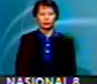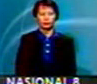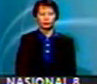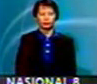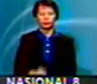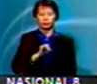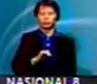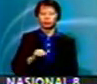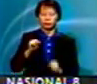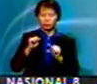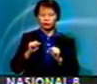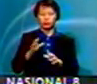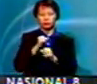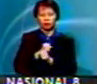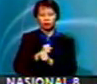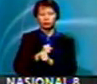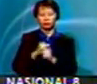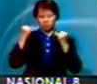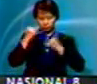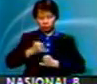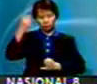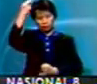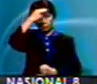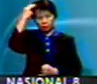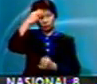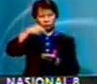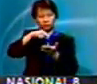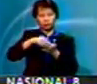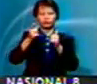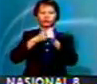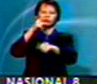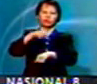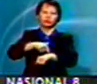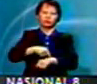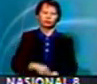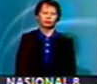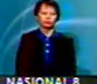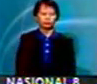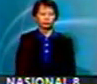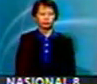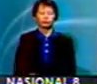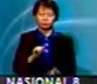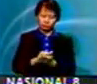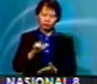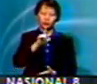dapat menunaikan ibadah haji ini kali pertama.